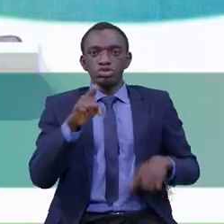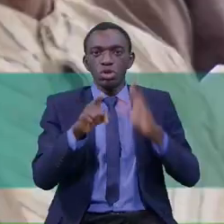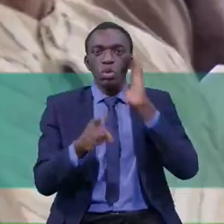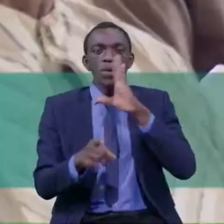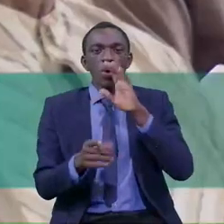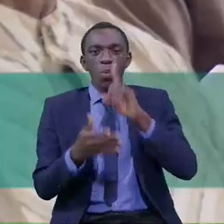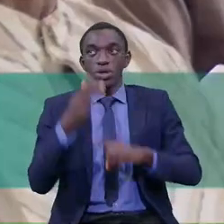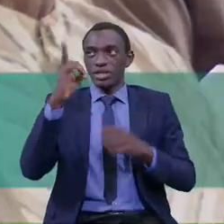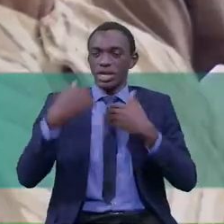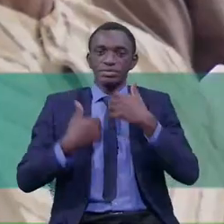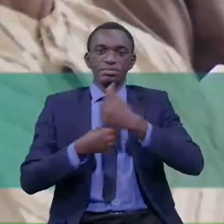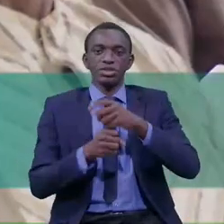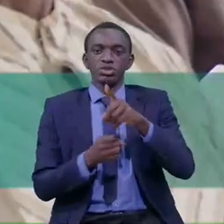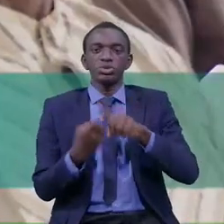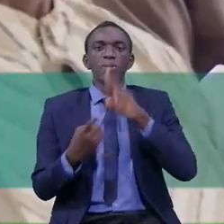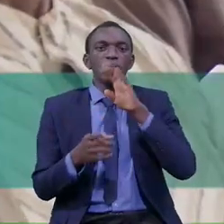pour que tu sois.